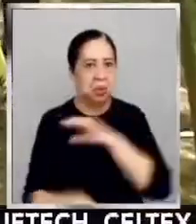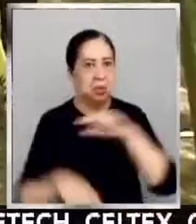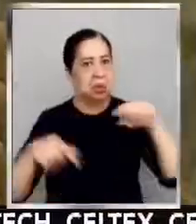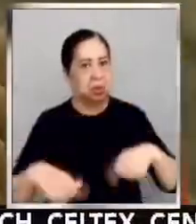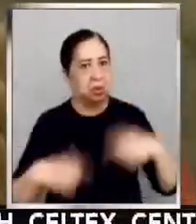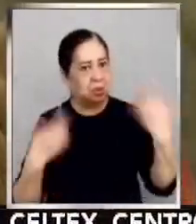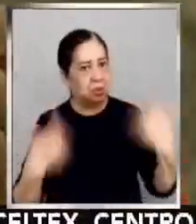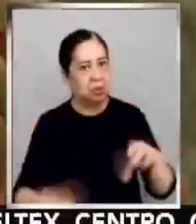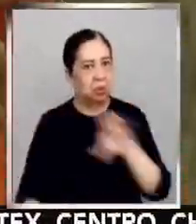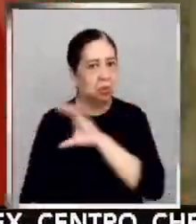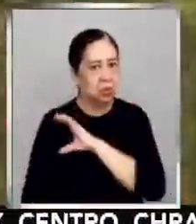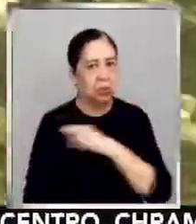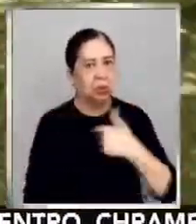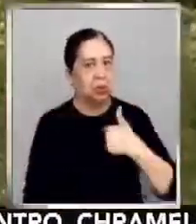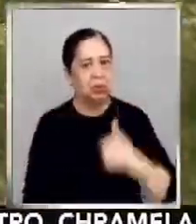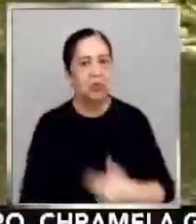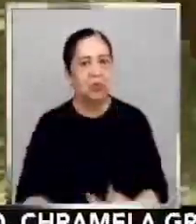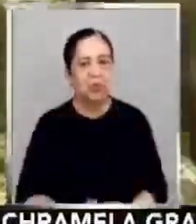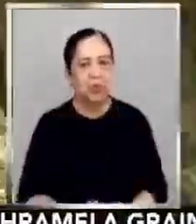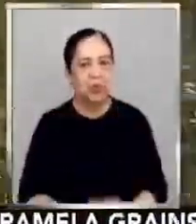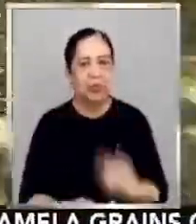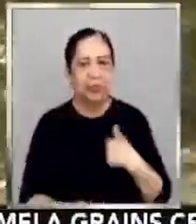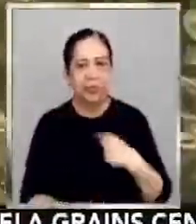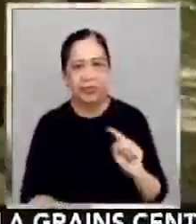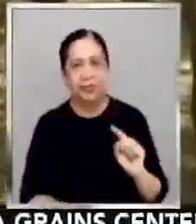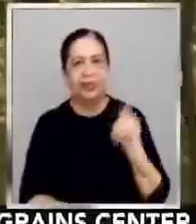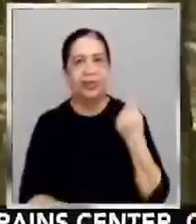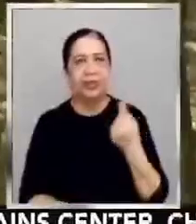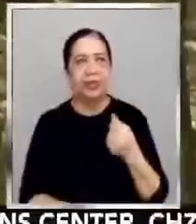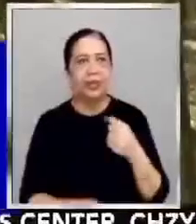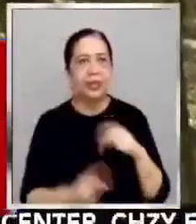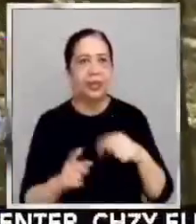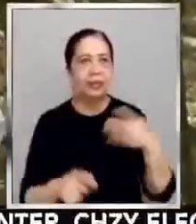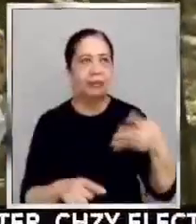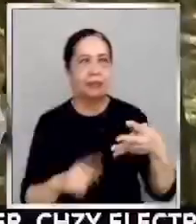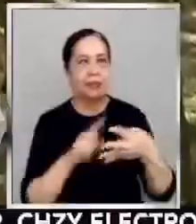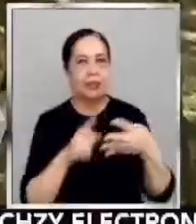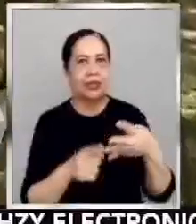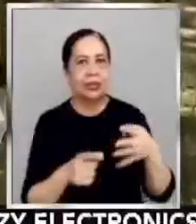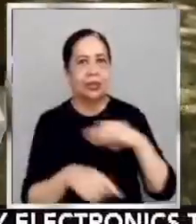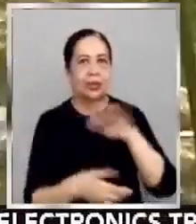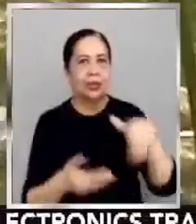ako. Nag-first po ako at pang-apat po ako sa Pilipinas na